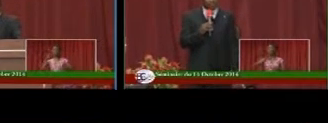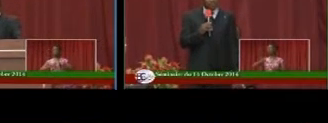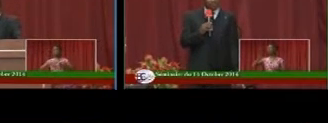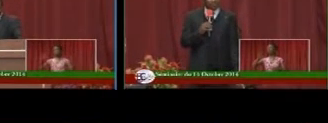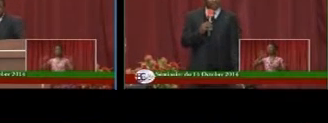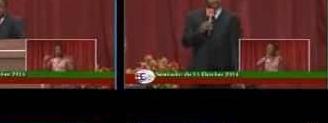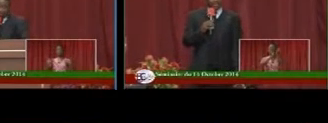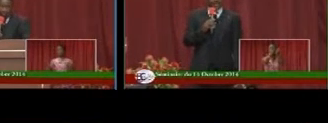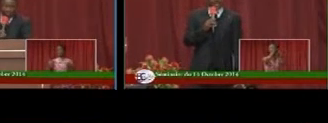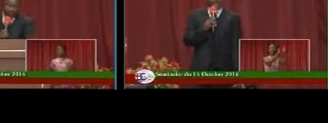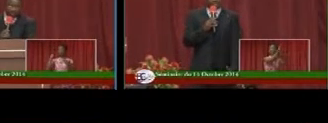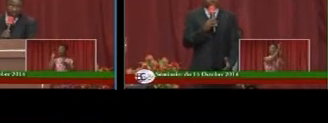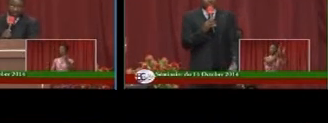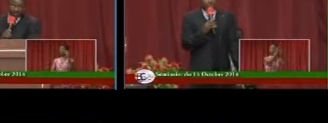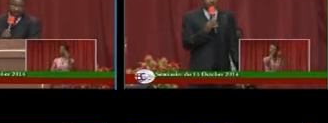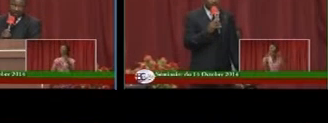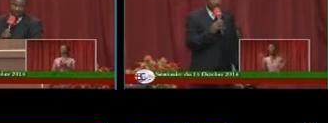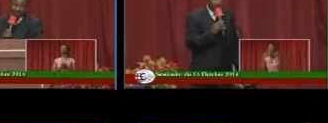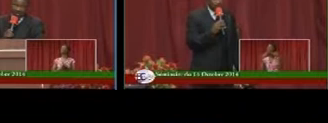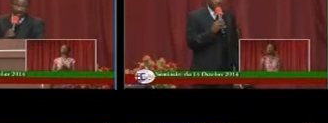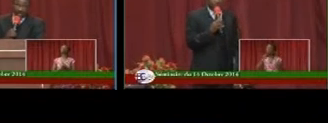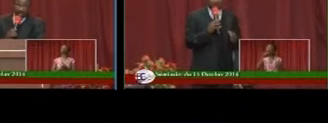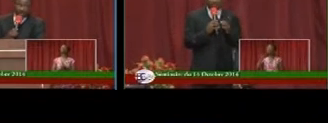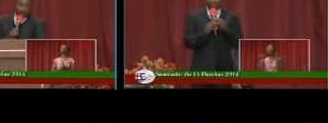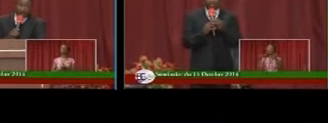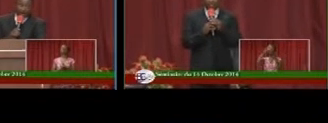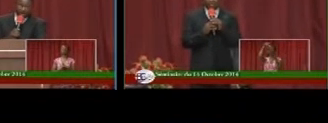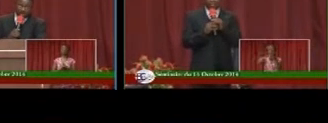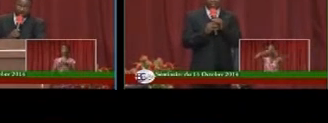de celui qui l'a soumise,